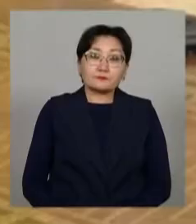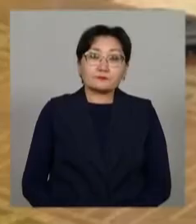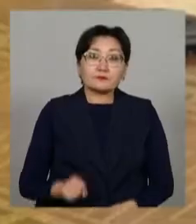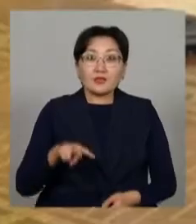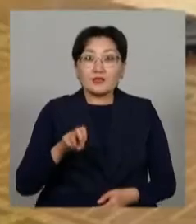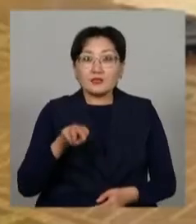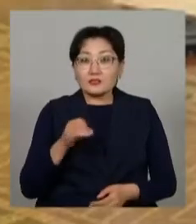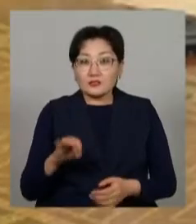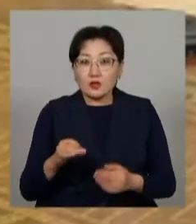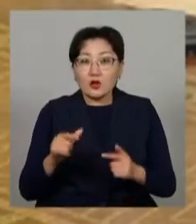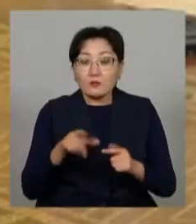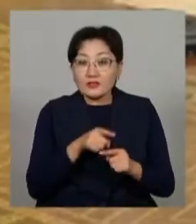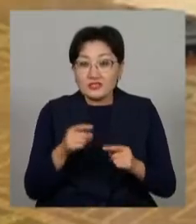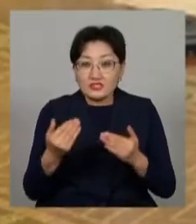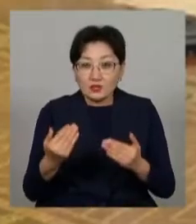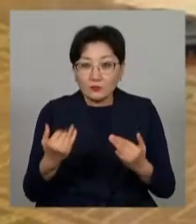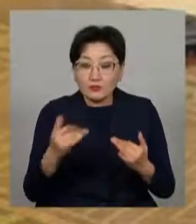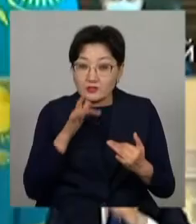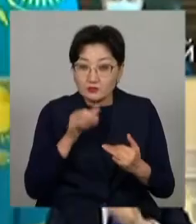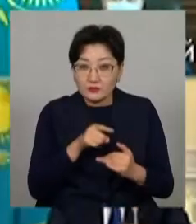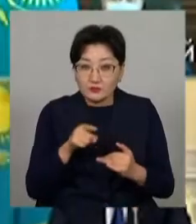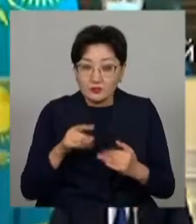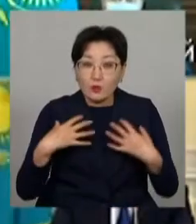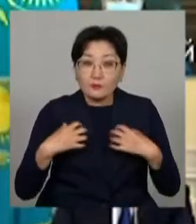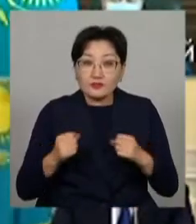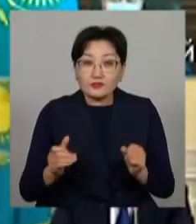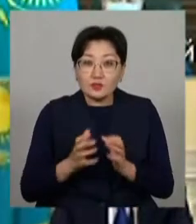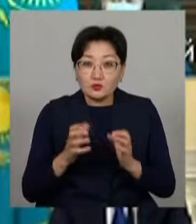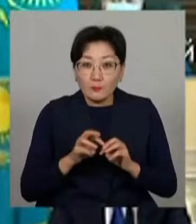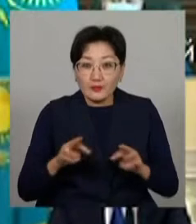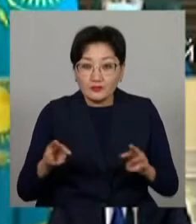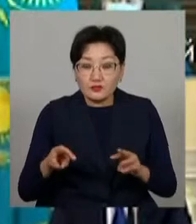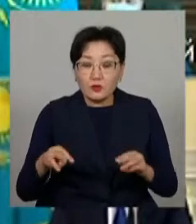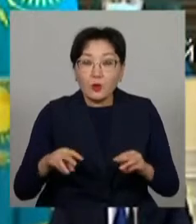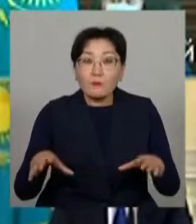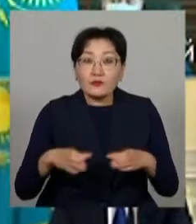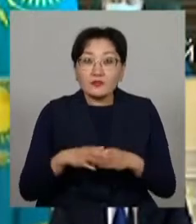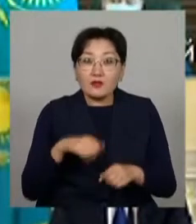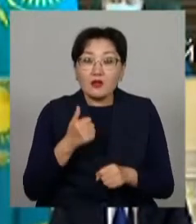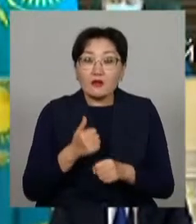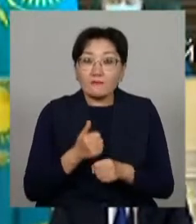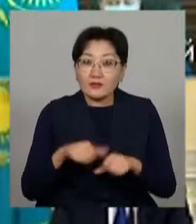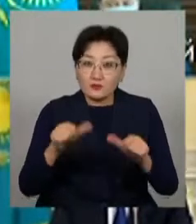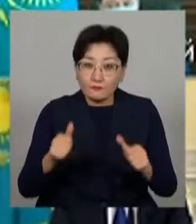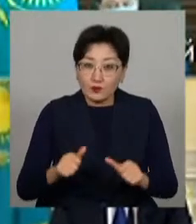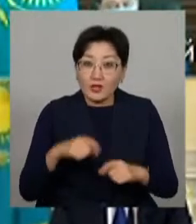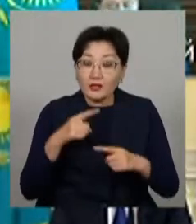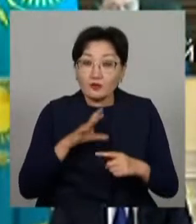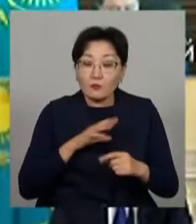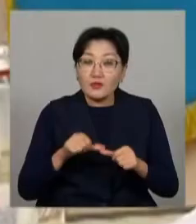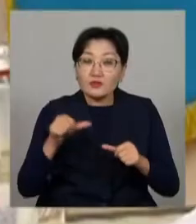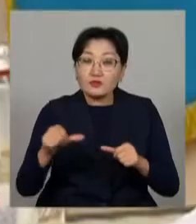Алексей Владимирович, бұған дейін сізге дәл қазіргі кезеңде денсаулық сақтау министрлігі үкіметтегі басты фигура екендігін айтқан едім. Сіздің